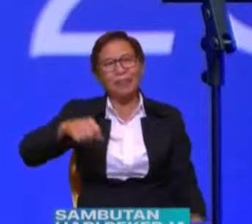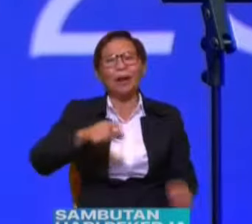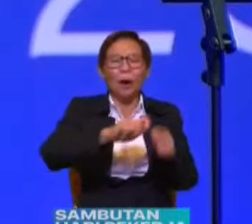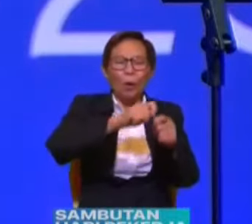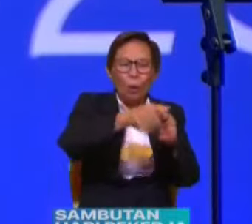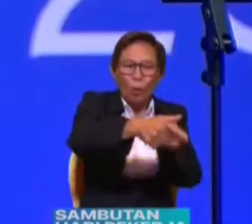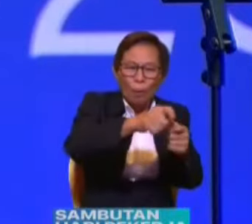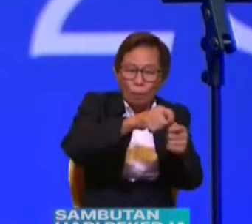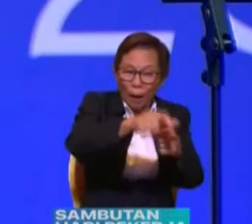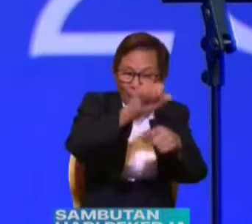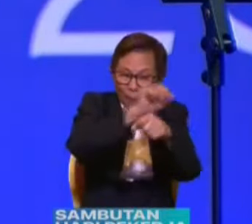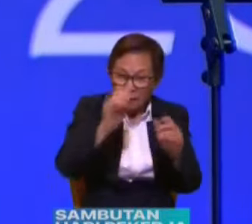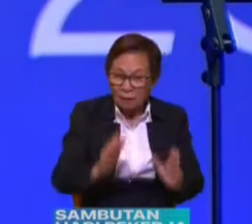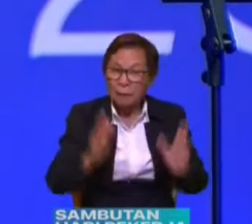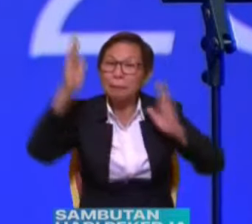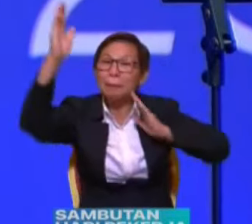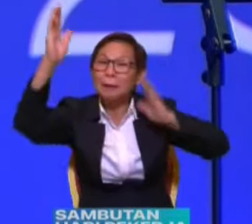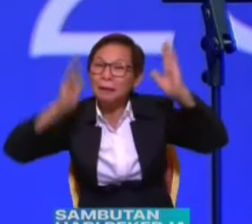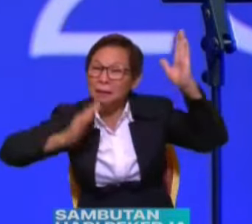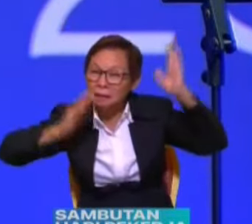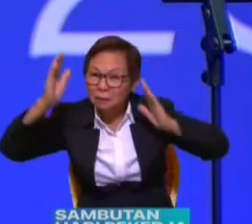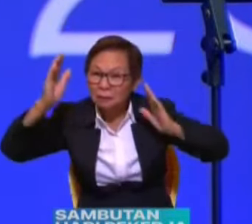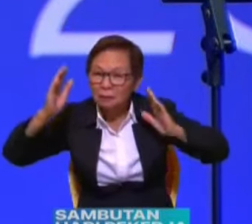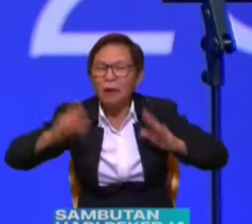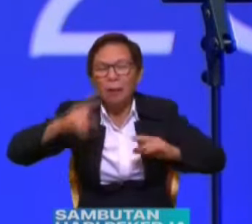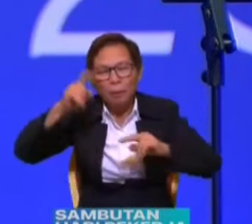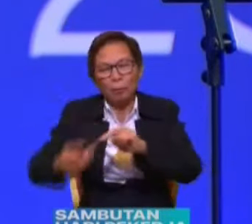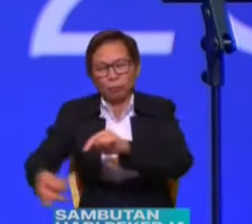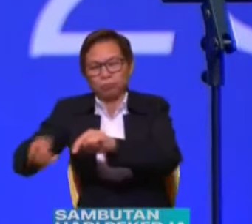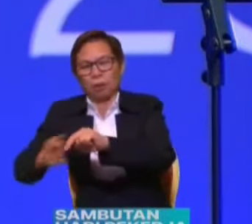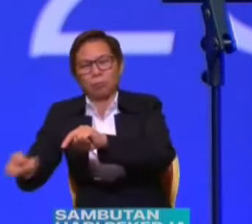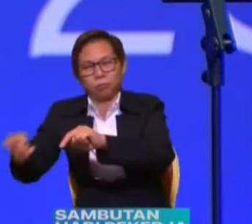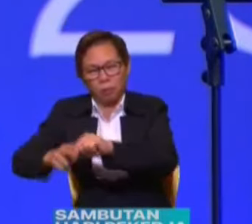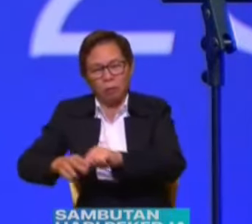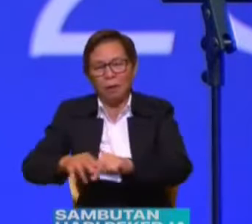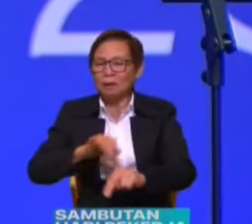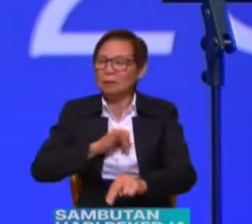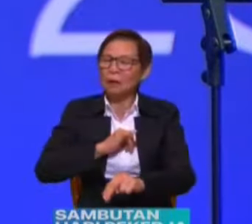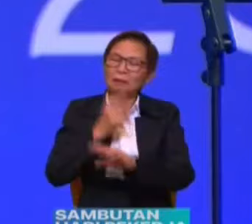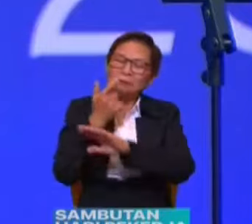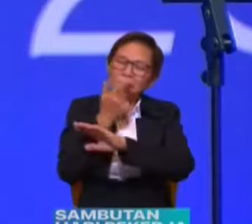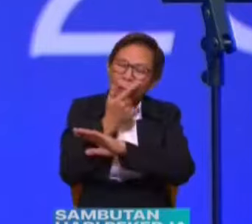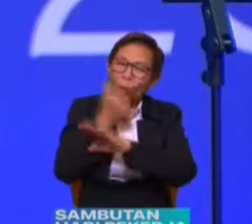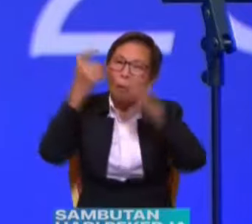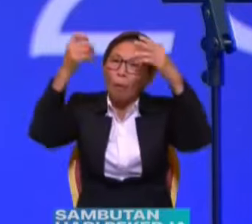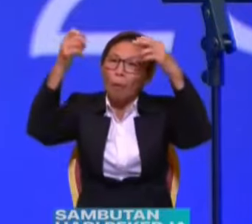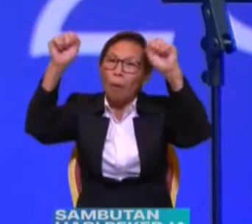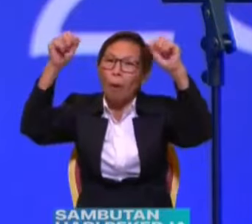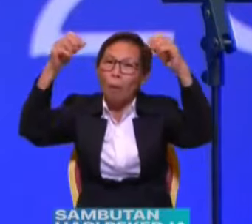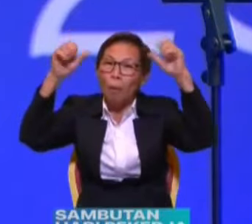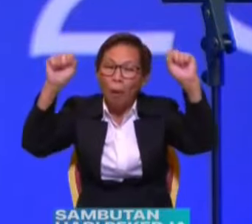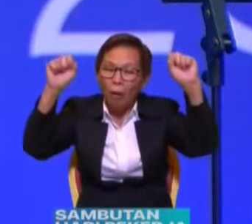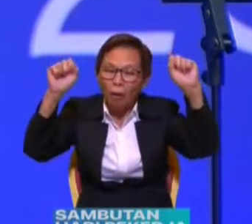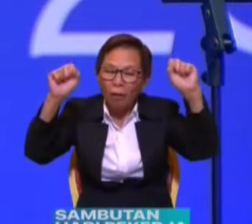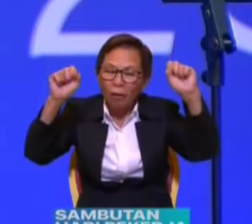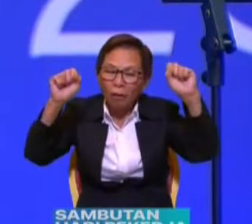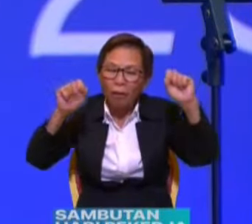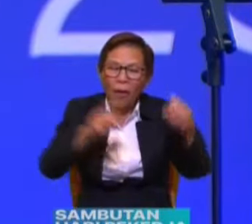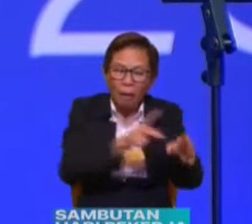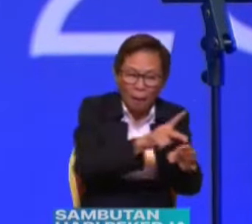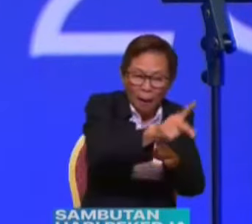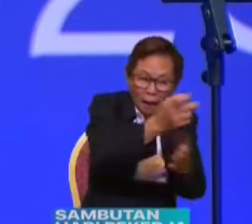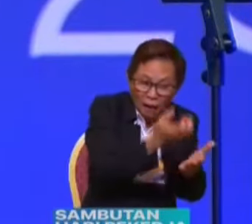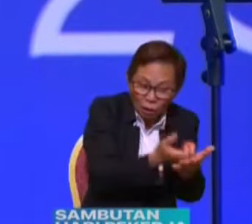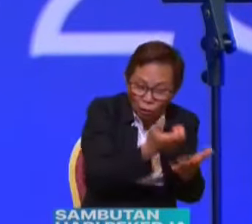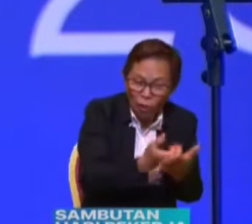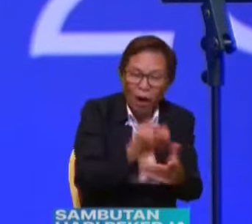pekerja di Malaysia ini harus ditingkatkan. Saya tidak mahu majikan, pakar ekonomi